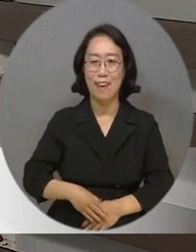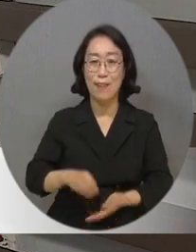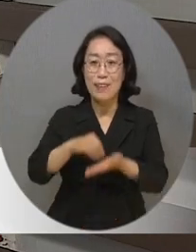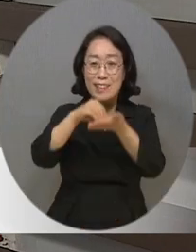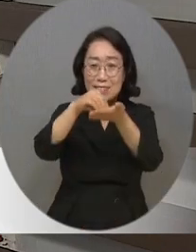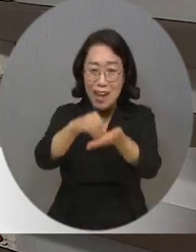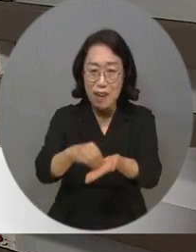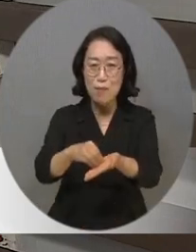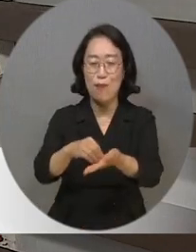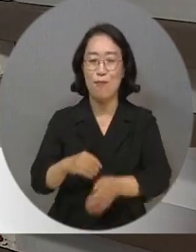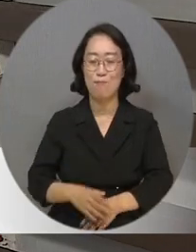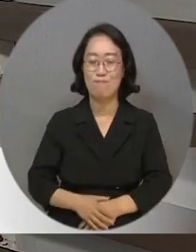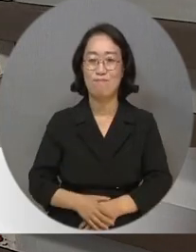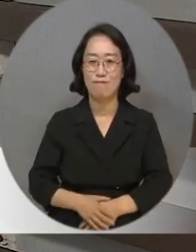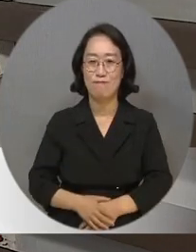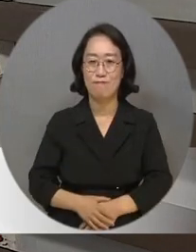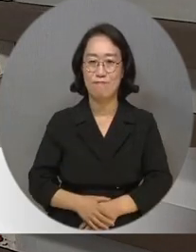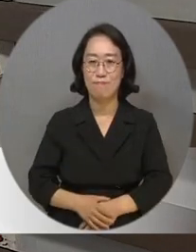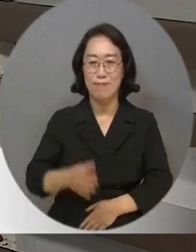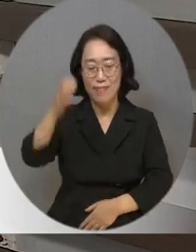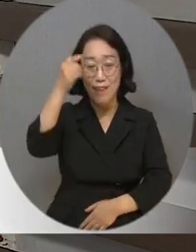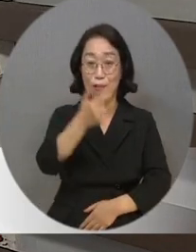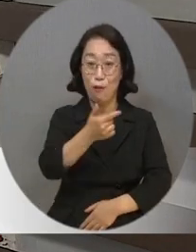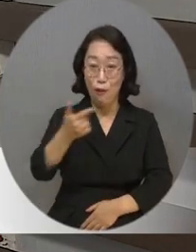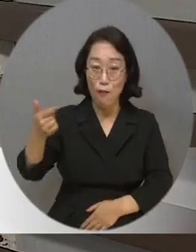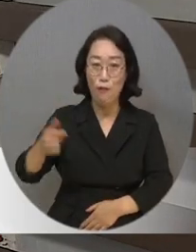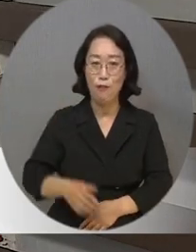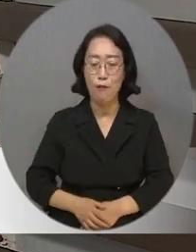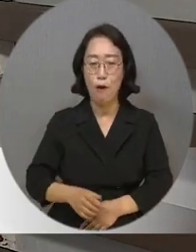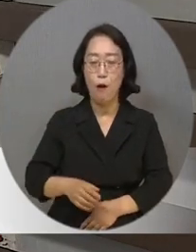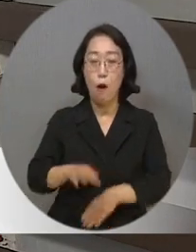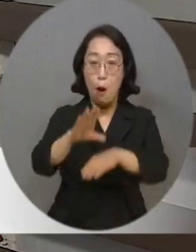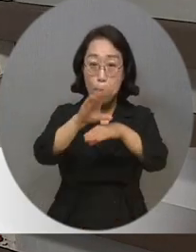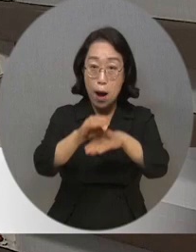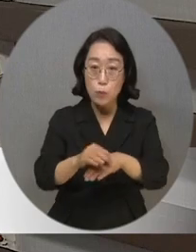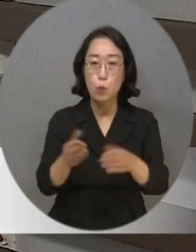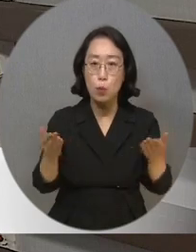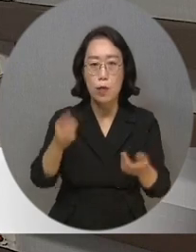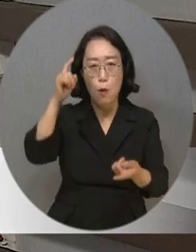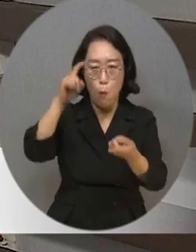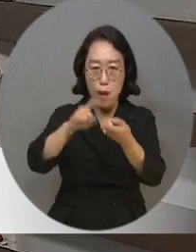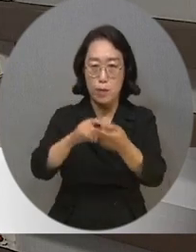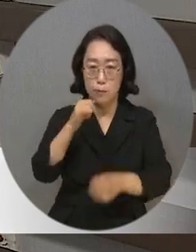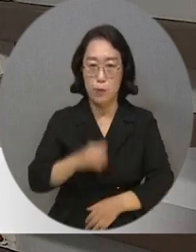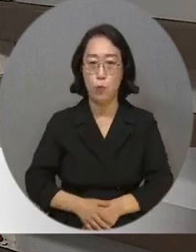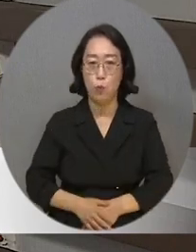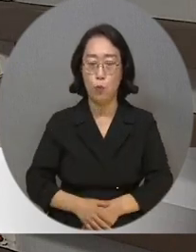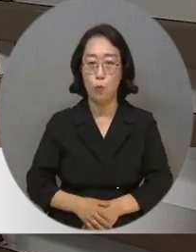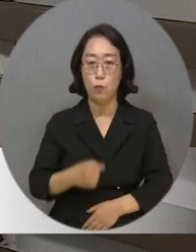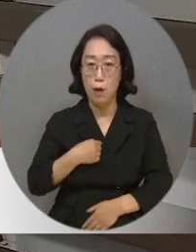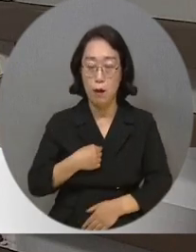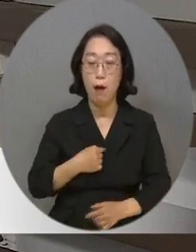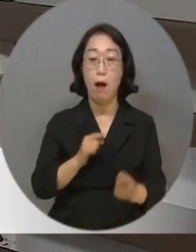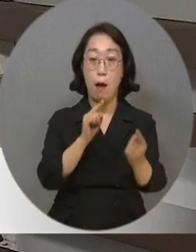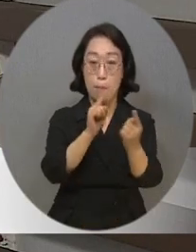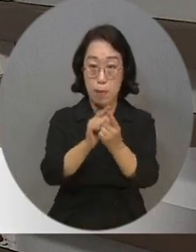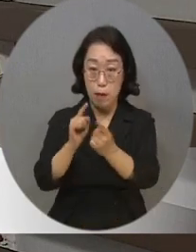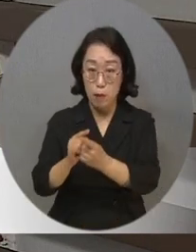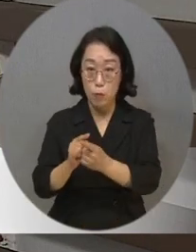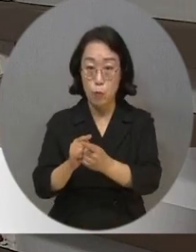교육 받게 되어서 기대되고요 방송 쪽에도 관심 있어 가지고 연예인들 제가